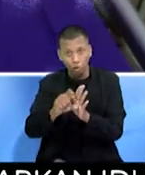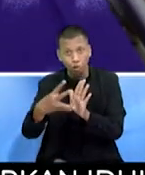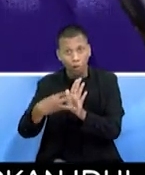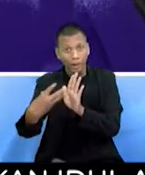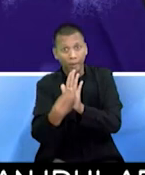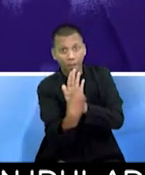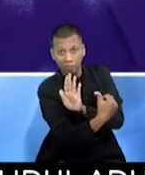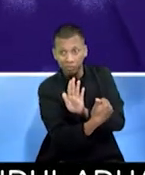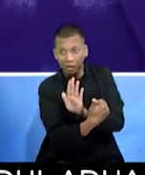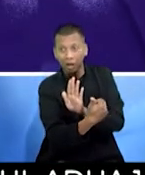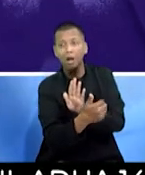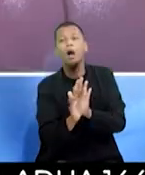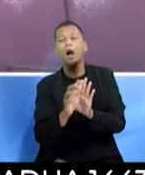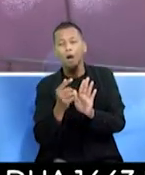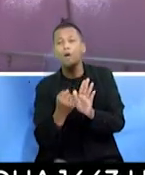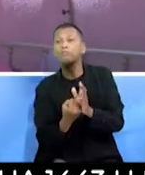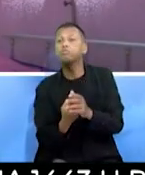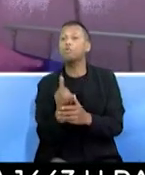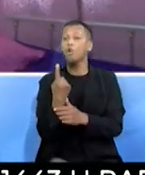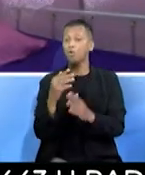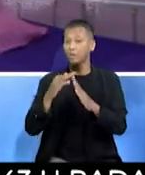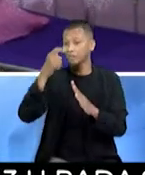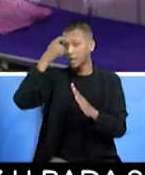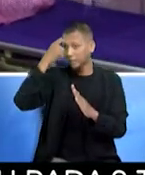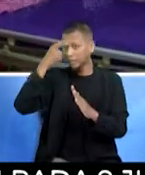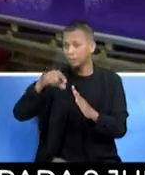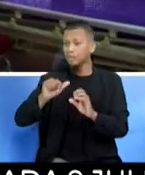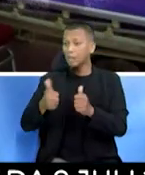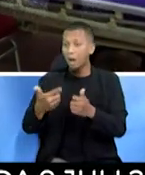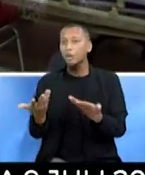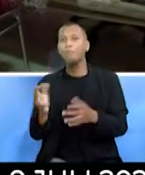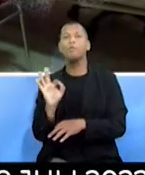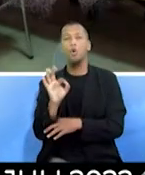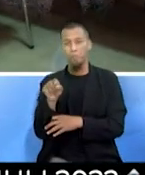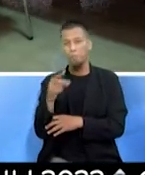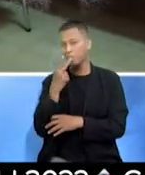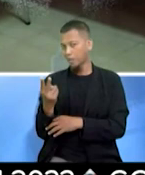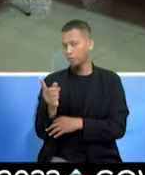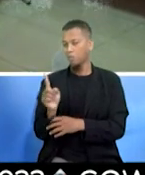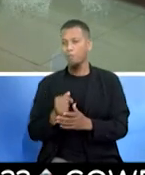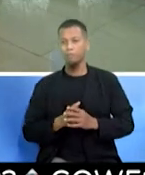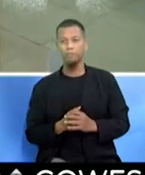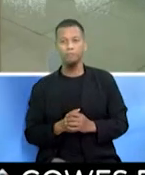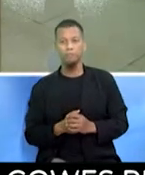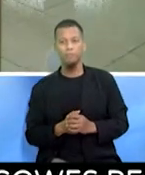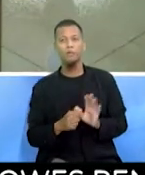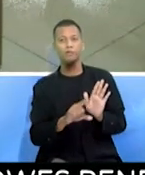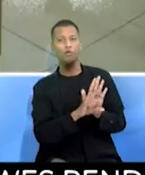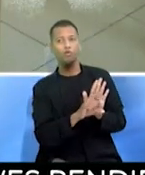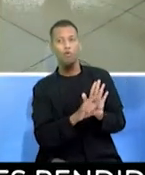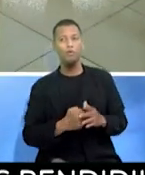kesiapan rumah sakit. Ya, kalau kita tahu bahwa di dalam beberapa kriterianya, seperti tadi disebutkan di awal, contoh misalkan ini lebih banyak